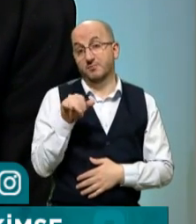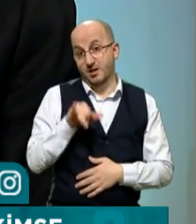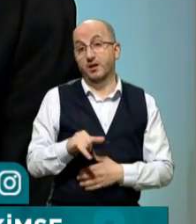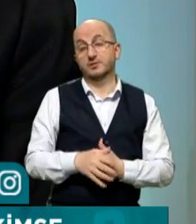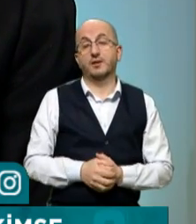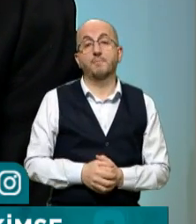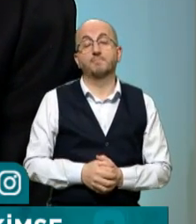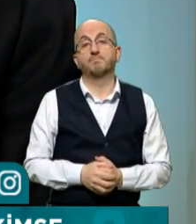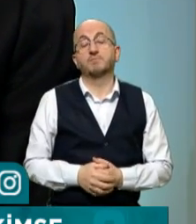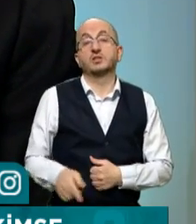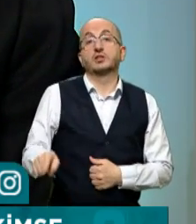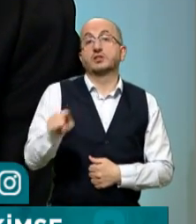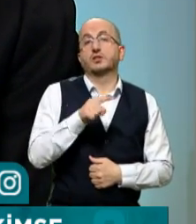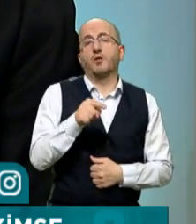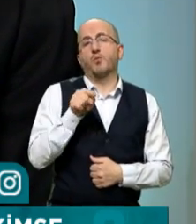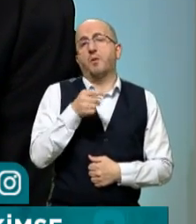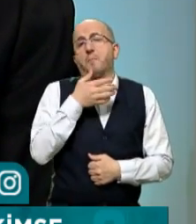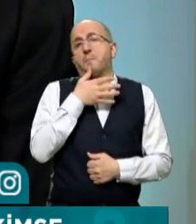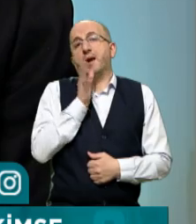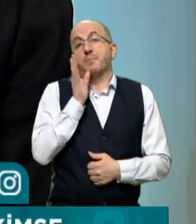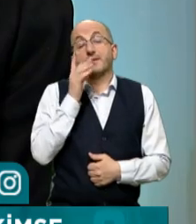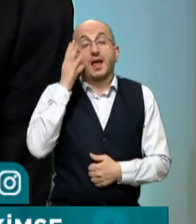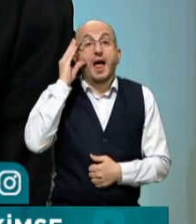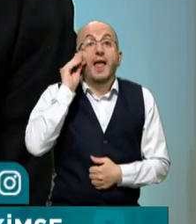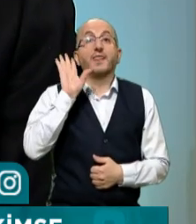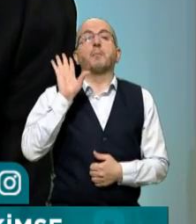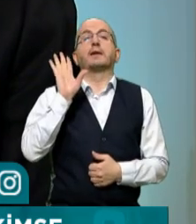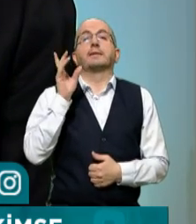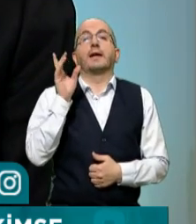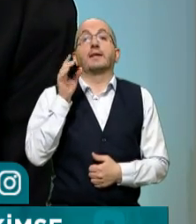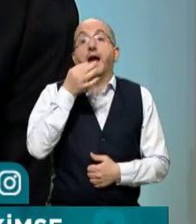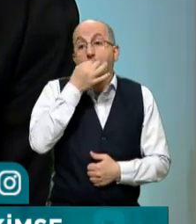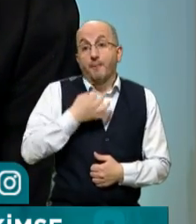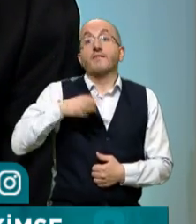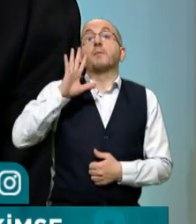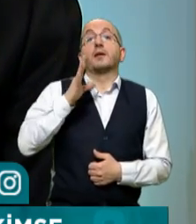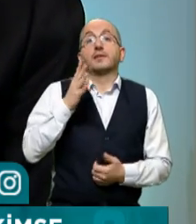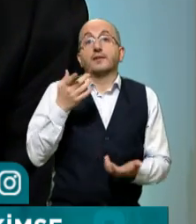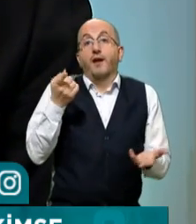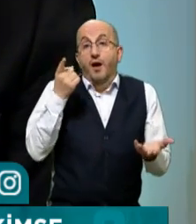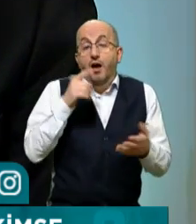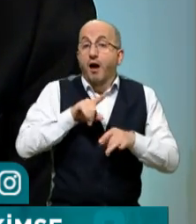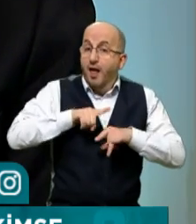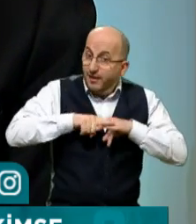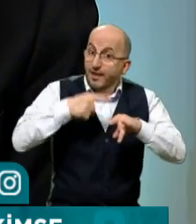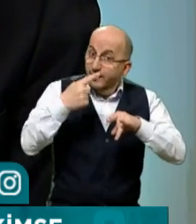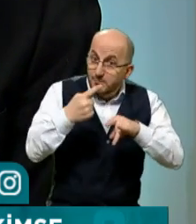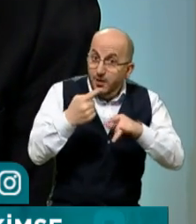mali bir hakta, siz de bunu bilmeden, farkına varmadan, size haber verilmediğinden dolayı helal